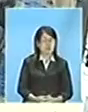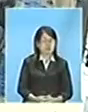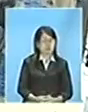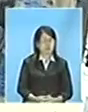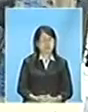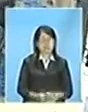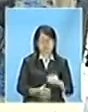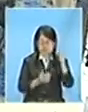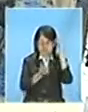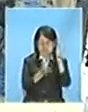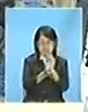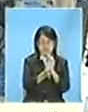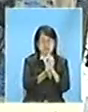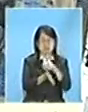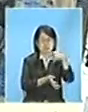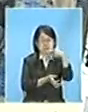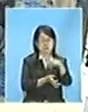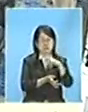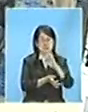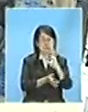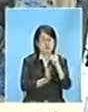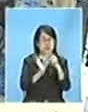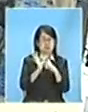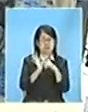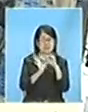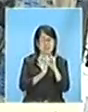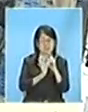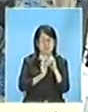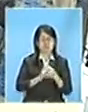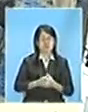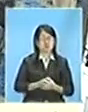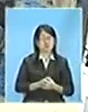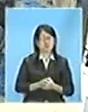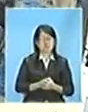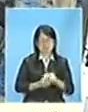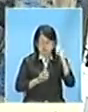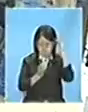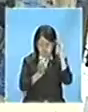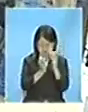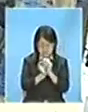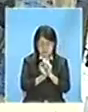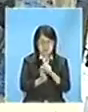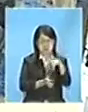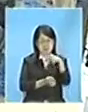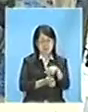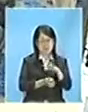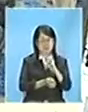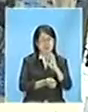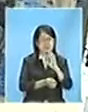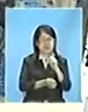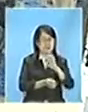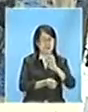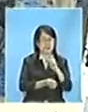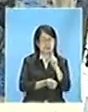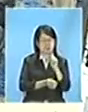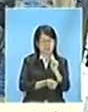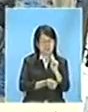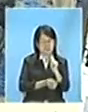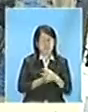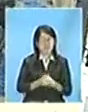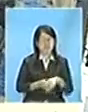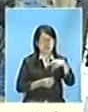พลตำรวจโทพิชัยสุนทรสัจบูรณ์พลตำรวจเอกพิชิตควรเดชคุปน